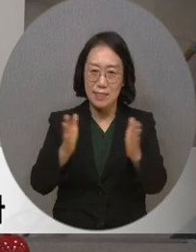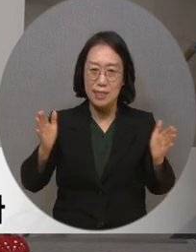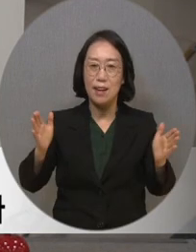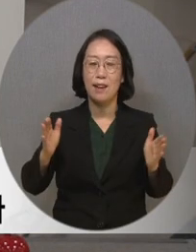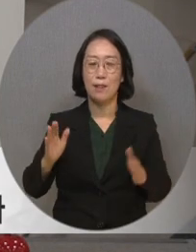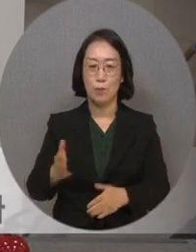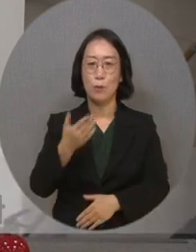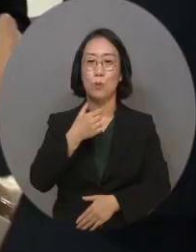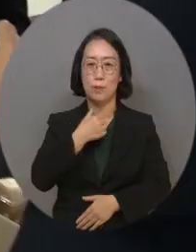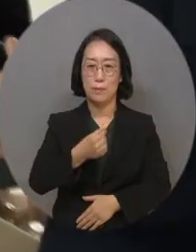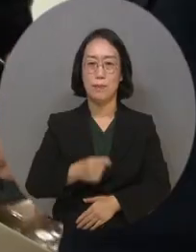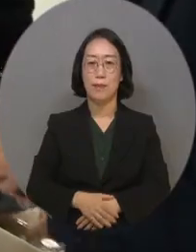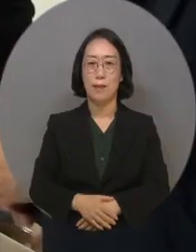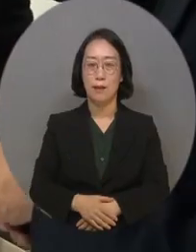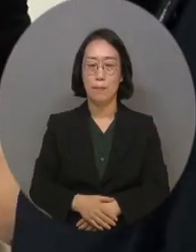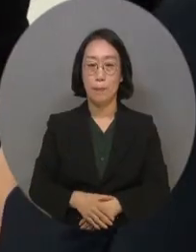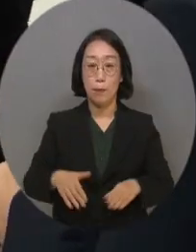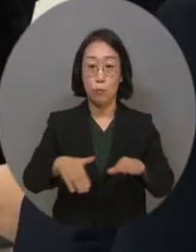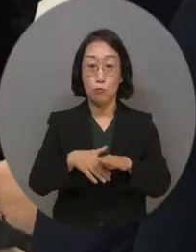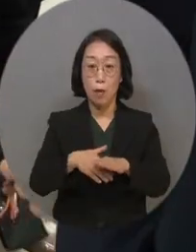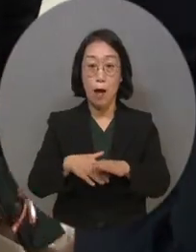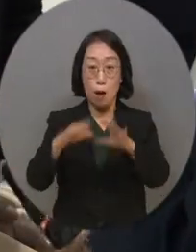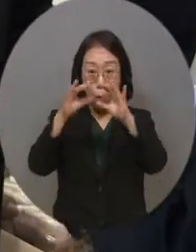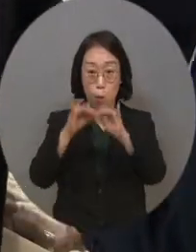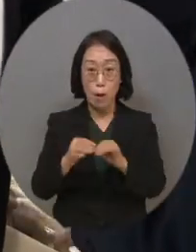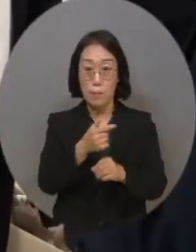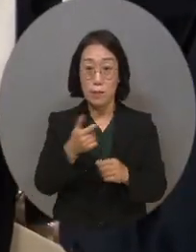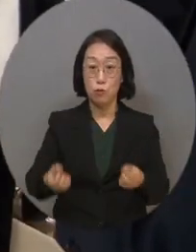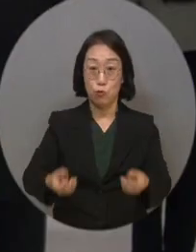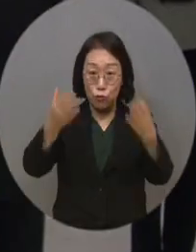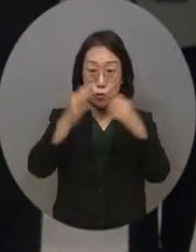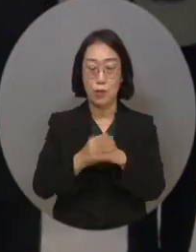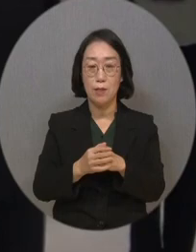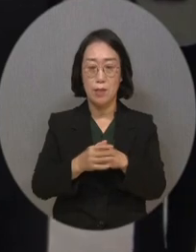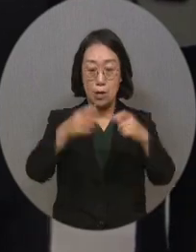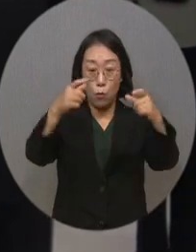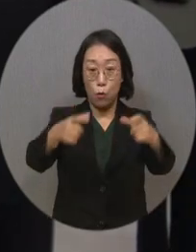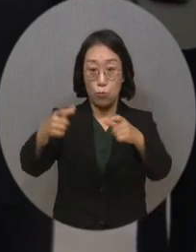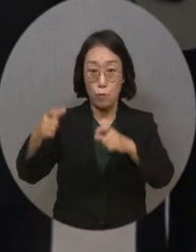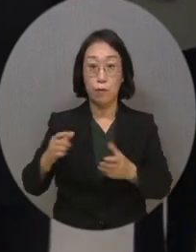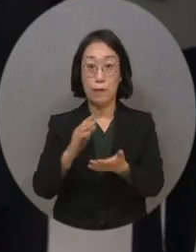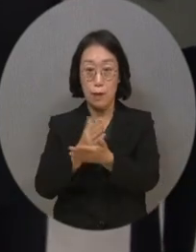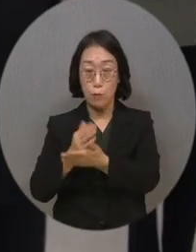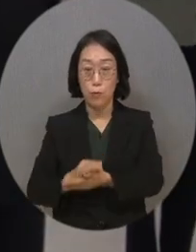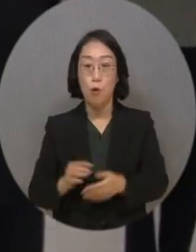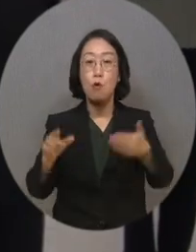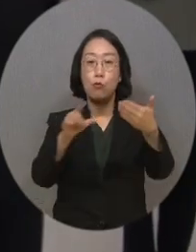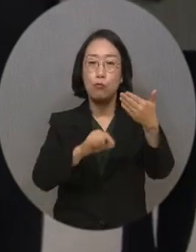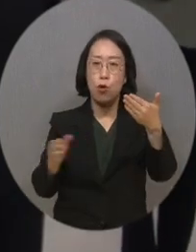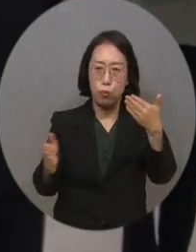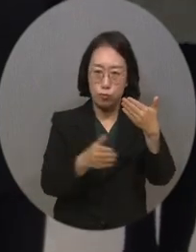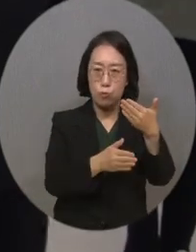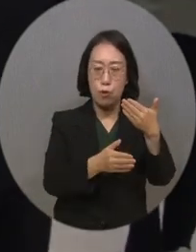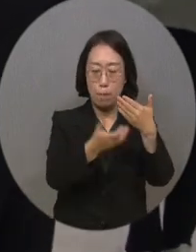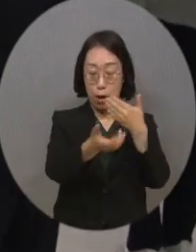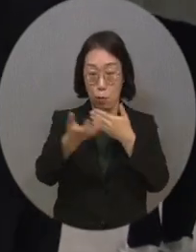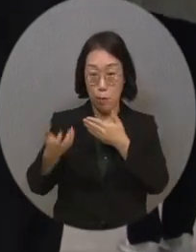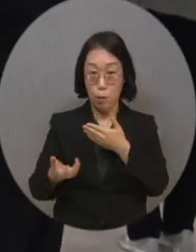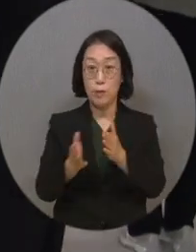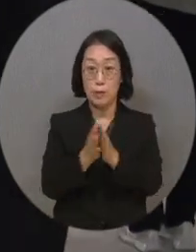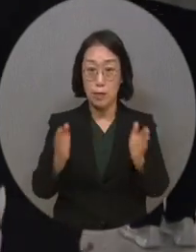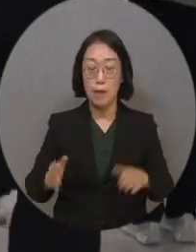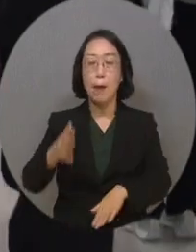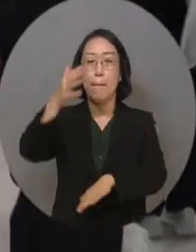될 것 같습니다. 문화공감 대축제는 경기 북부 권역별로 나누어 지난 9월부터 진행해온 행사로